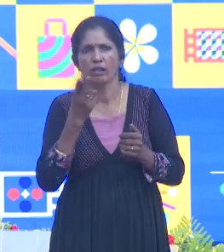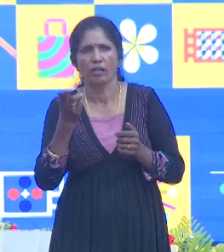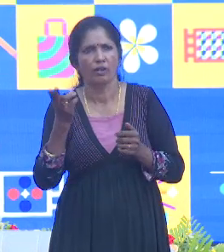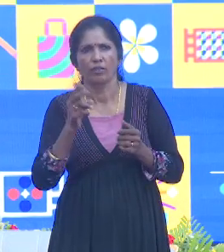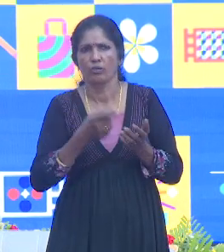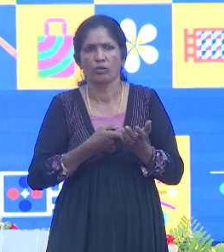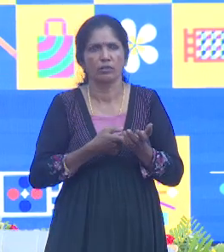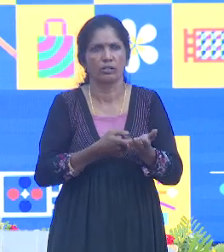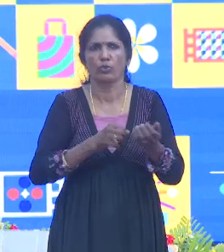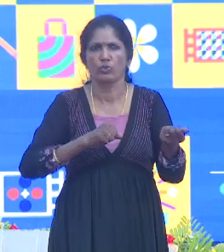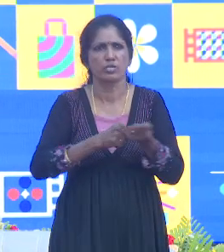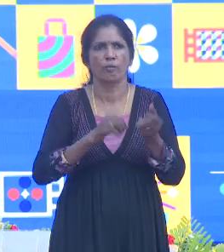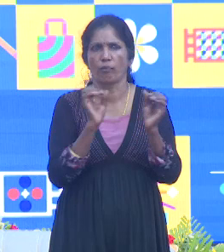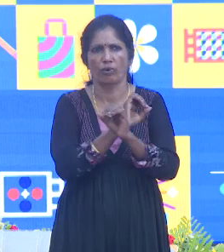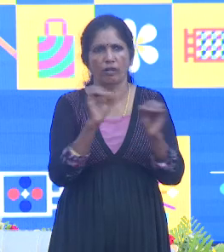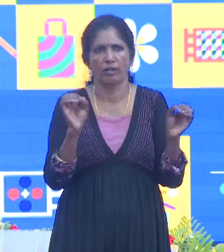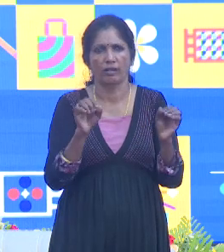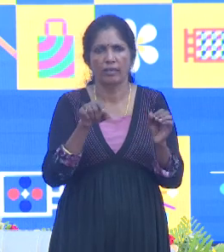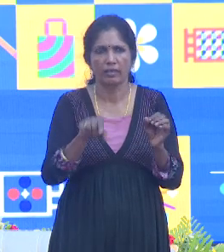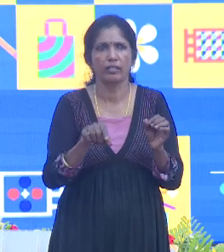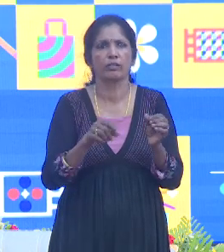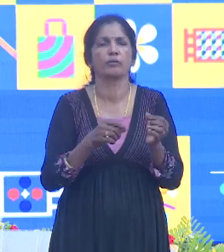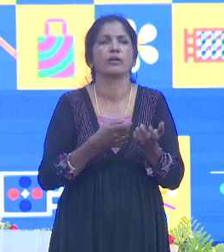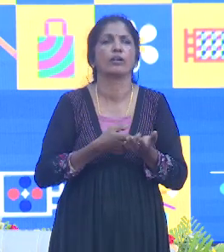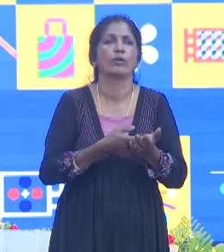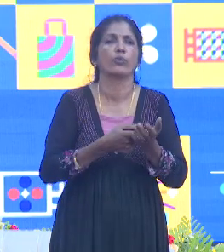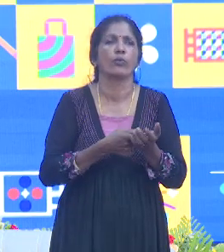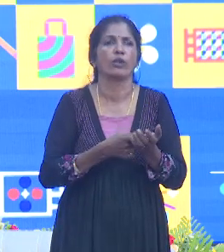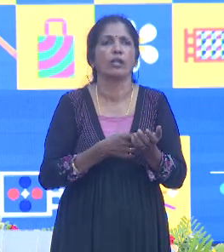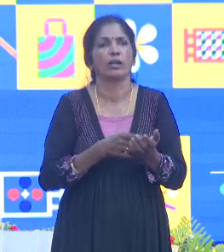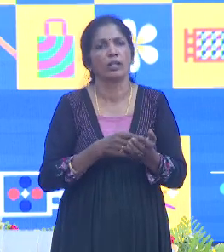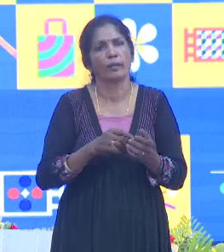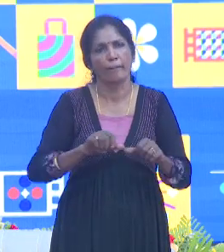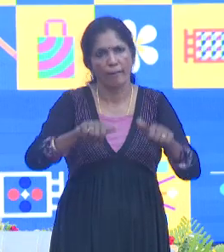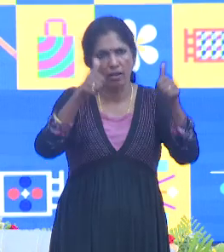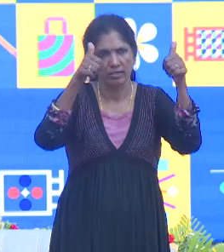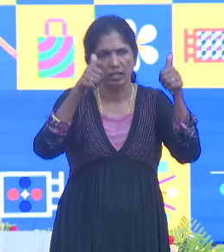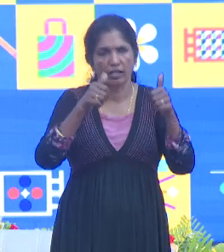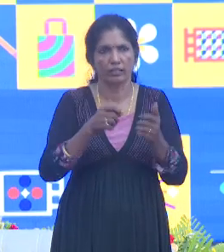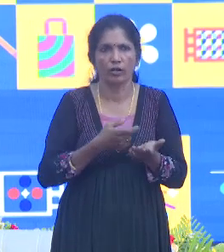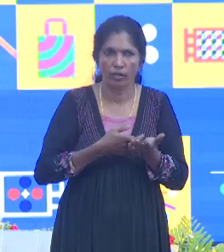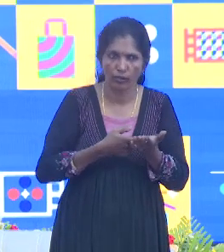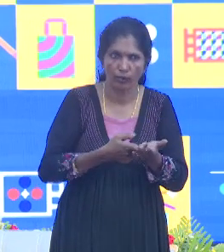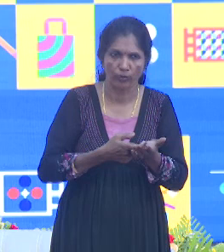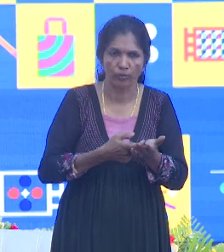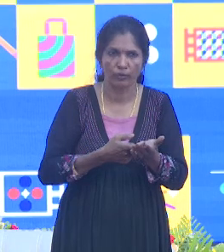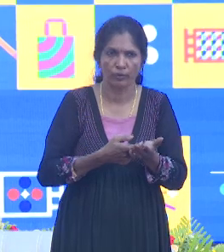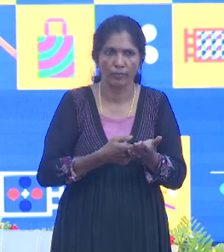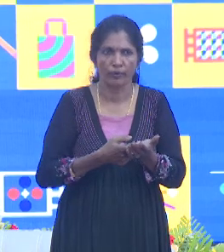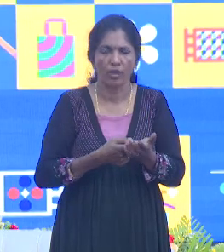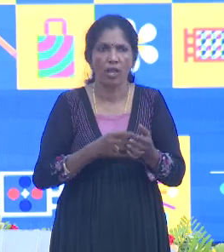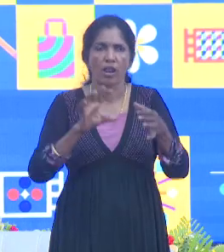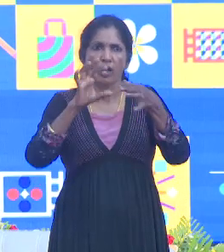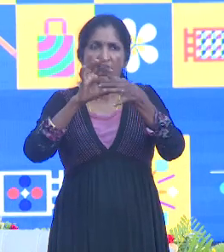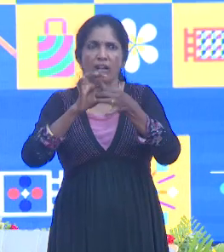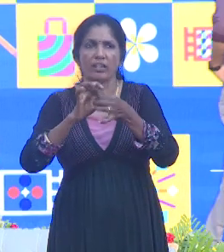എന്നിട്ട് പോലും ആ നിയമം നടപ്പിലാക്കുന്നതിനുള്ള ചട്ടങ്ങളും